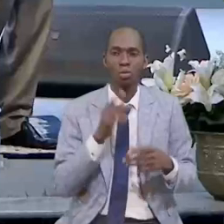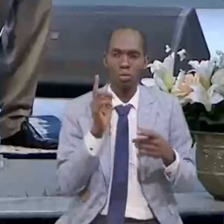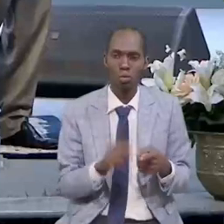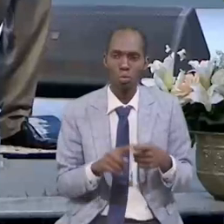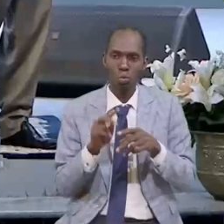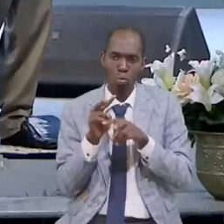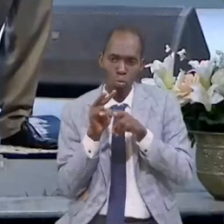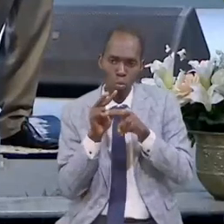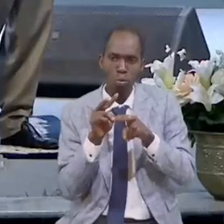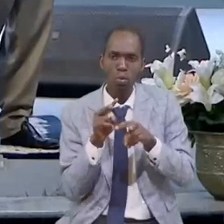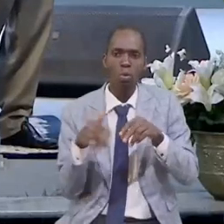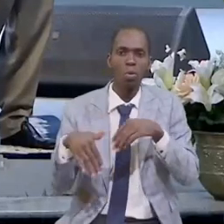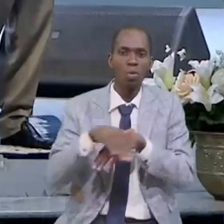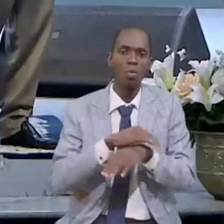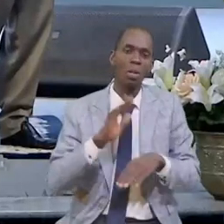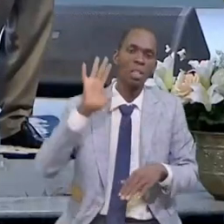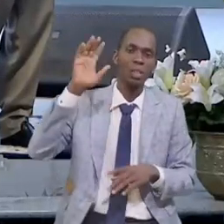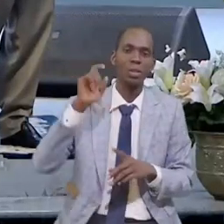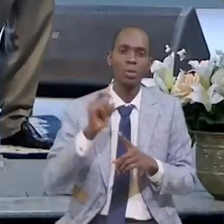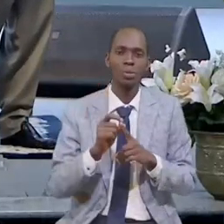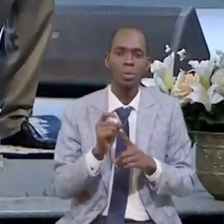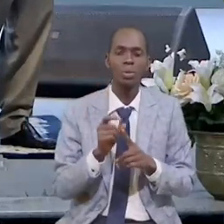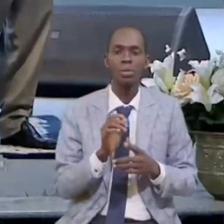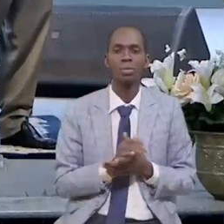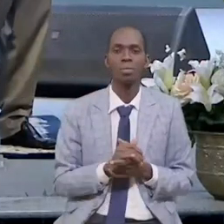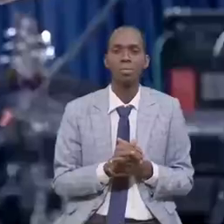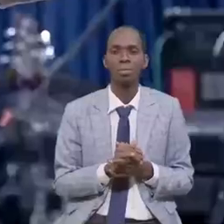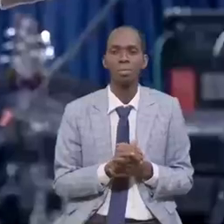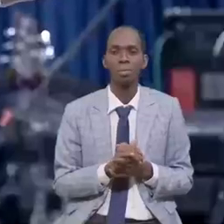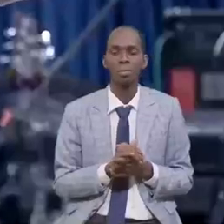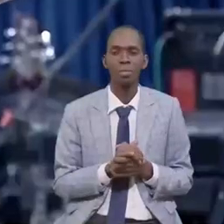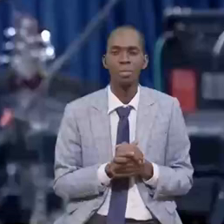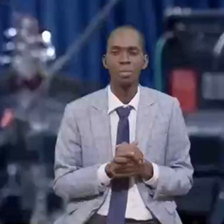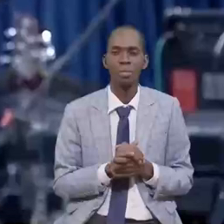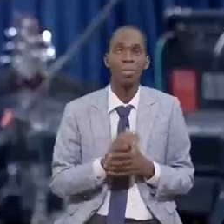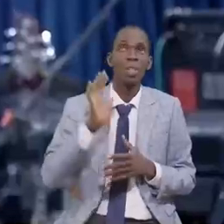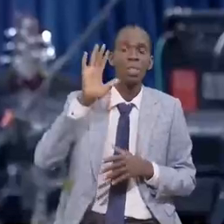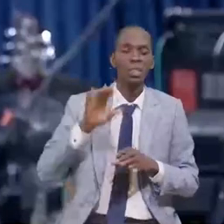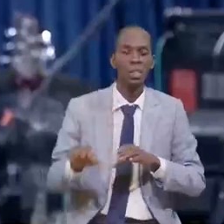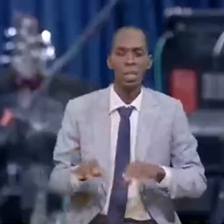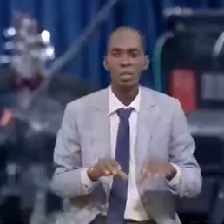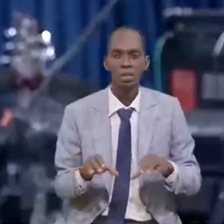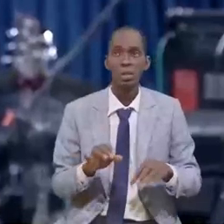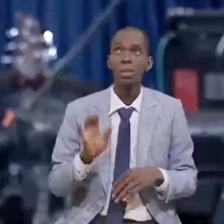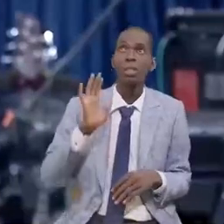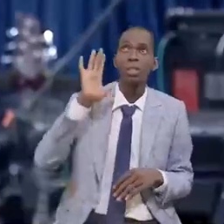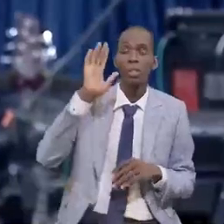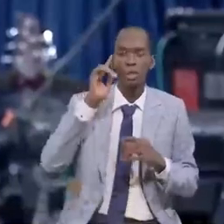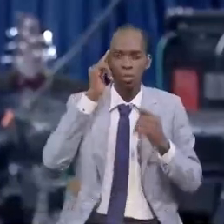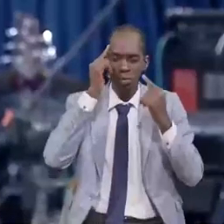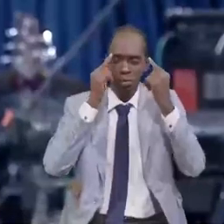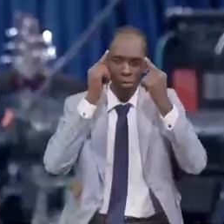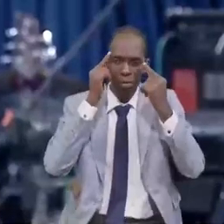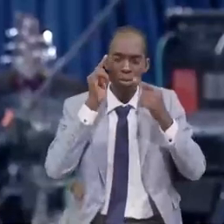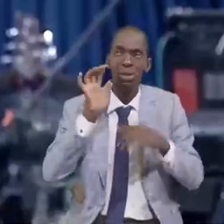et comme nous a appelés à veiller sur sa parole, sur ses actions, sur ses pensées, sur